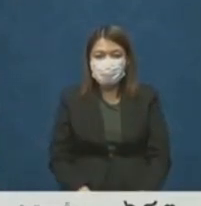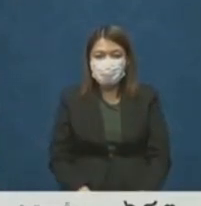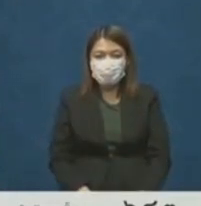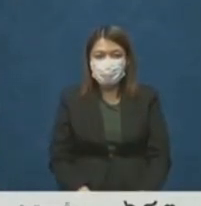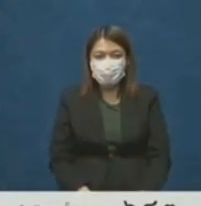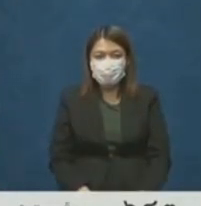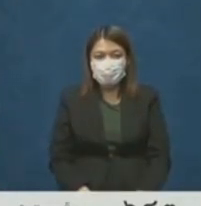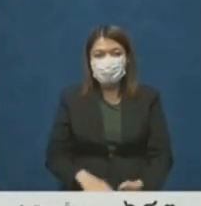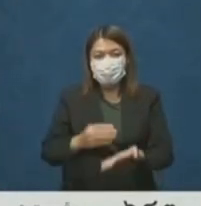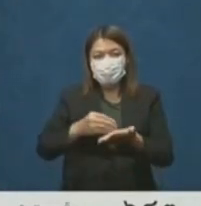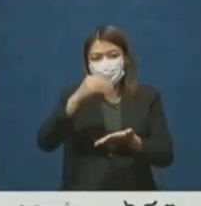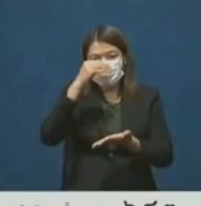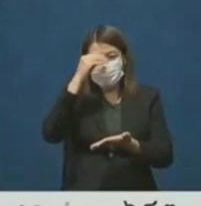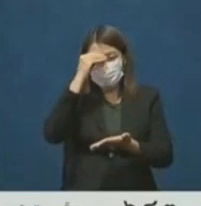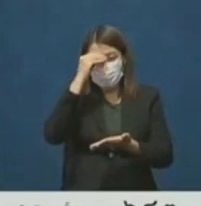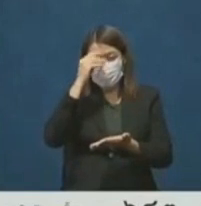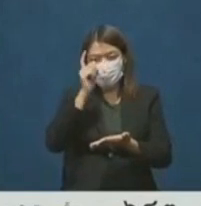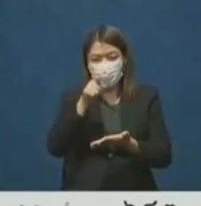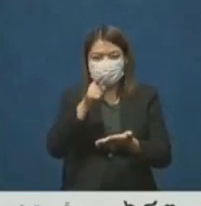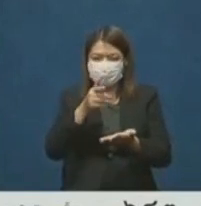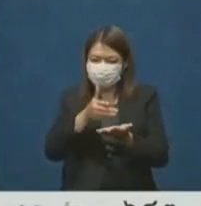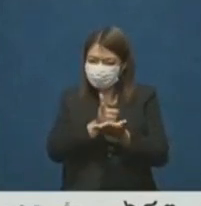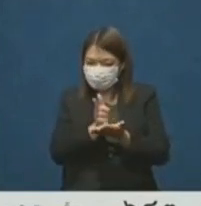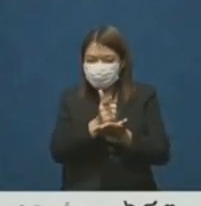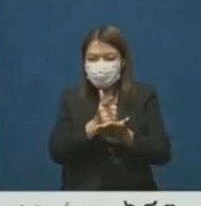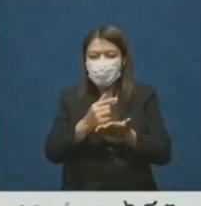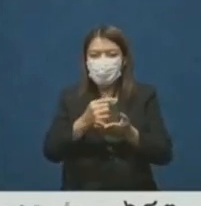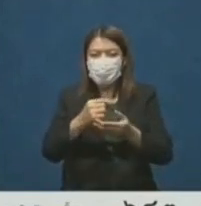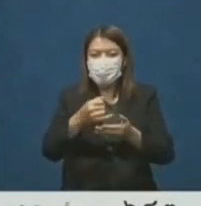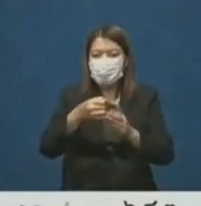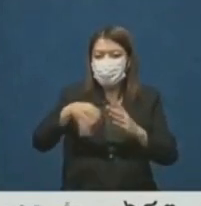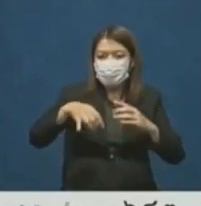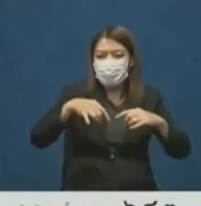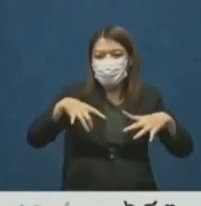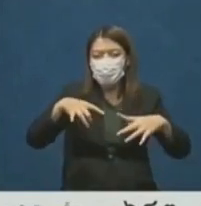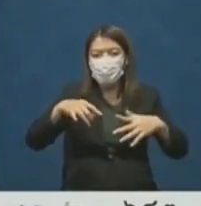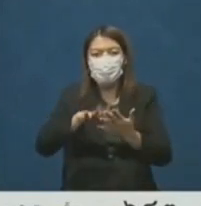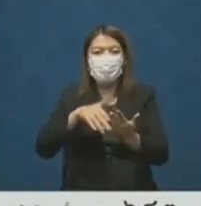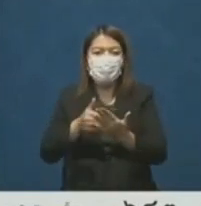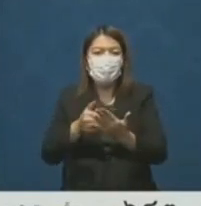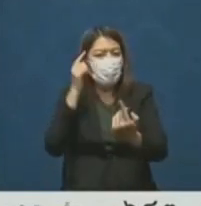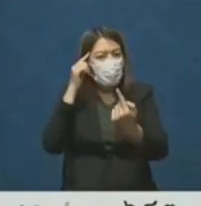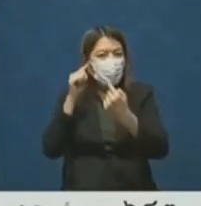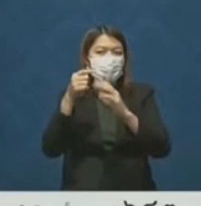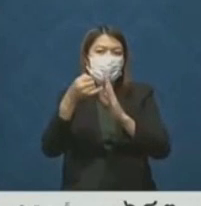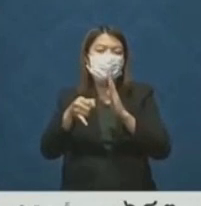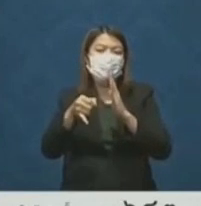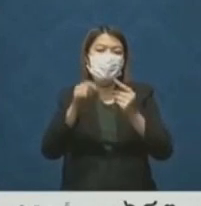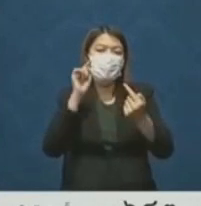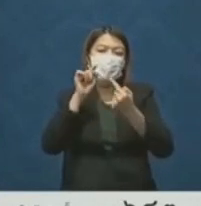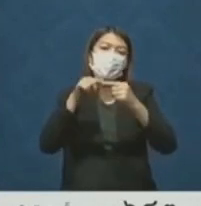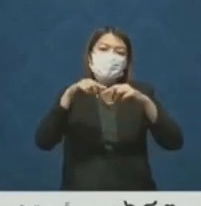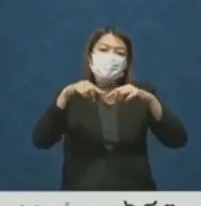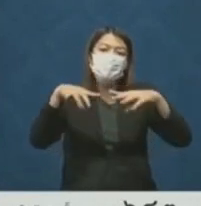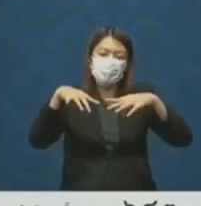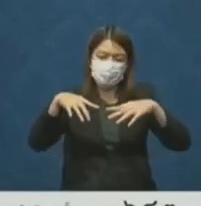ครับการศึกษาต้องตั้งเข็มทิศให้ถูกถ้าตั้งเข็มทิศผิดและวางแผนตั้งเป้าหมายผิดตั้งแต่ต้น